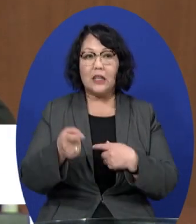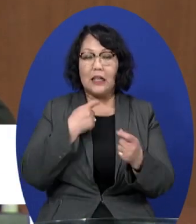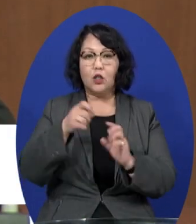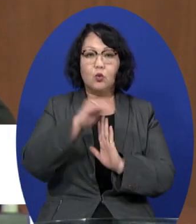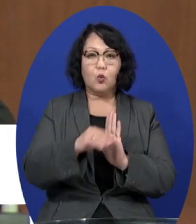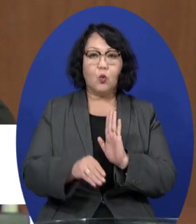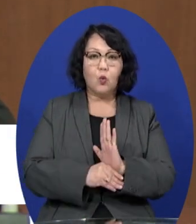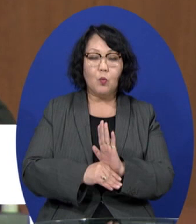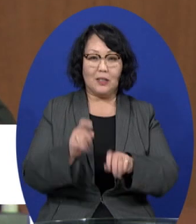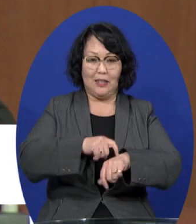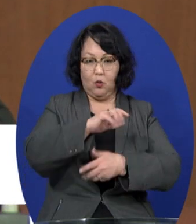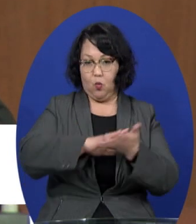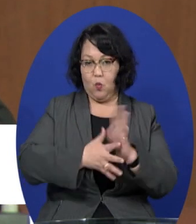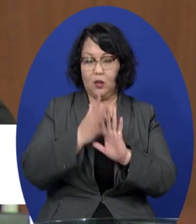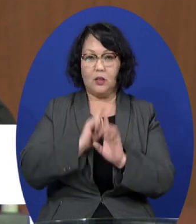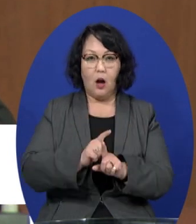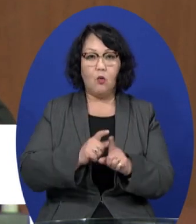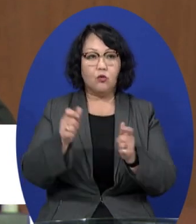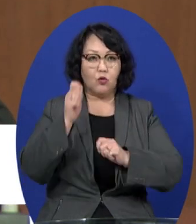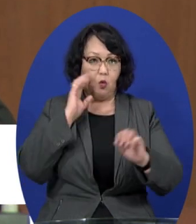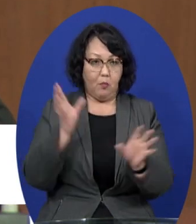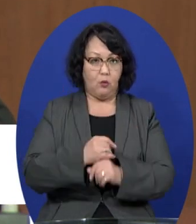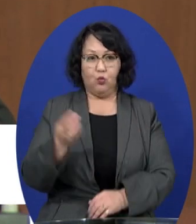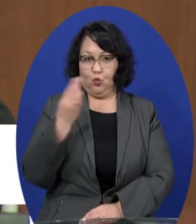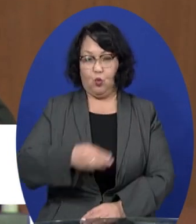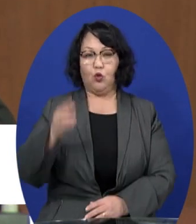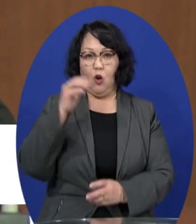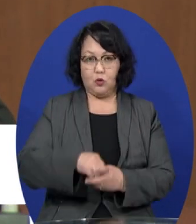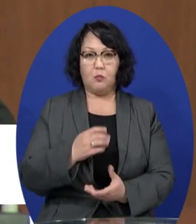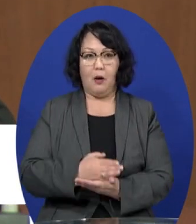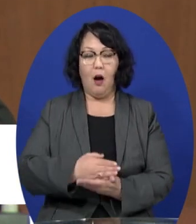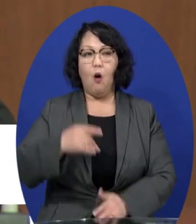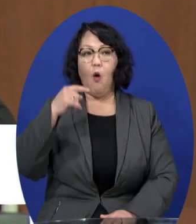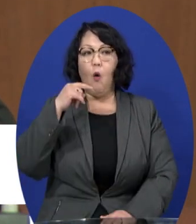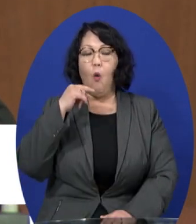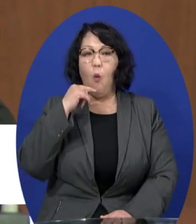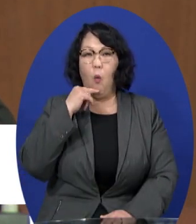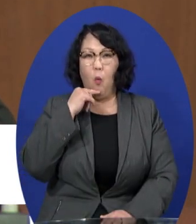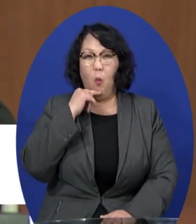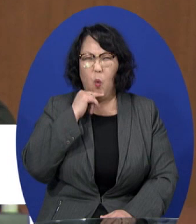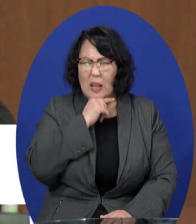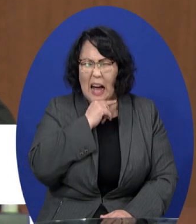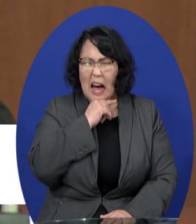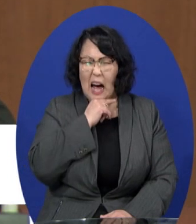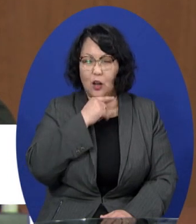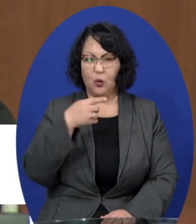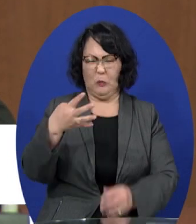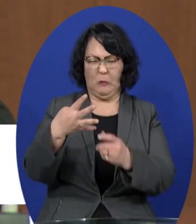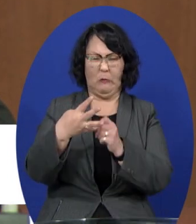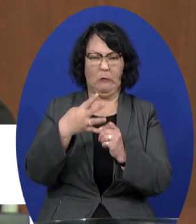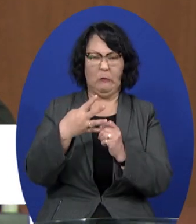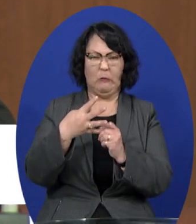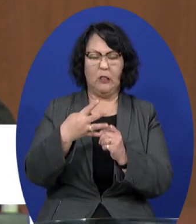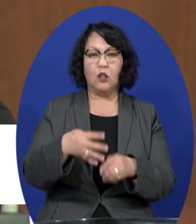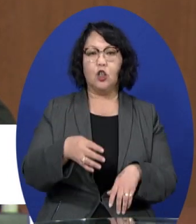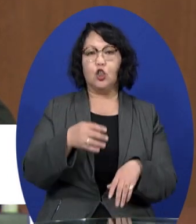бол цагийн хуваарийн зохицуултыг одоо шууд ингээ оруулаад өгч байгаа юм. За улаан дээр улаан хөрөн буюу тийм ээ 4-р зэрэгэл дээр бол тэг 7